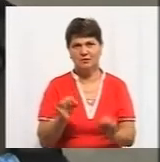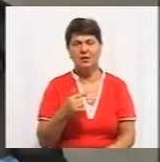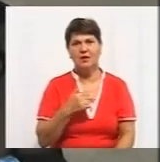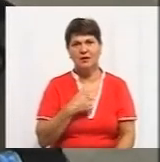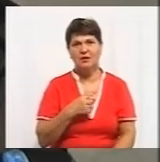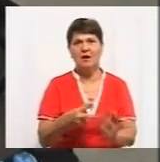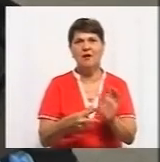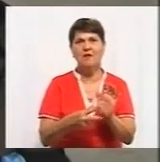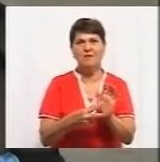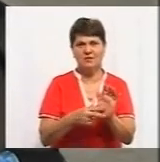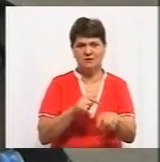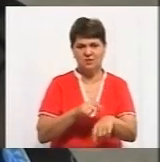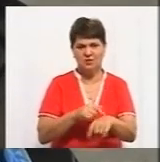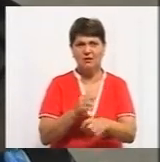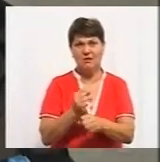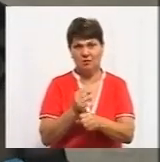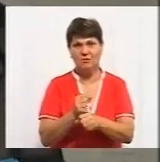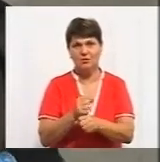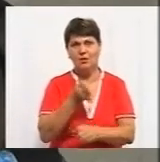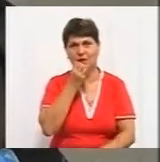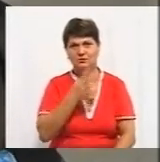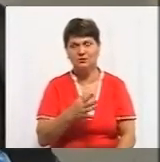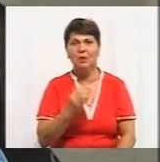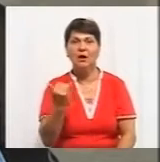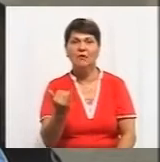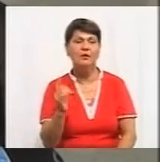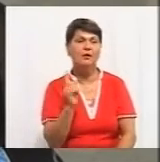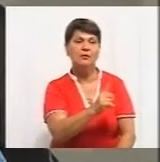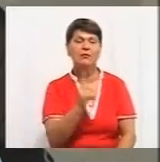на 8 годин на роботу, то хорошо. Куди ви їздите?